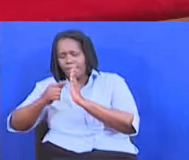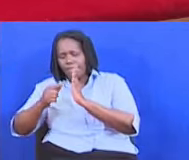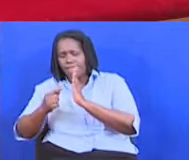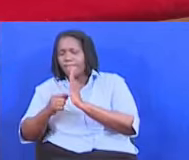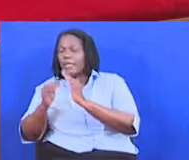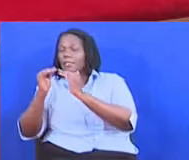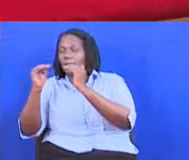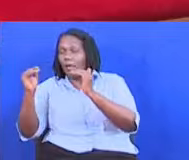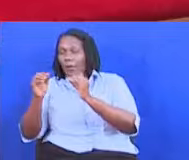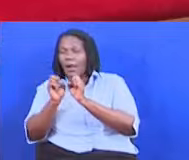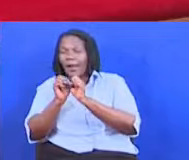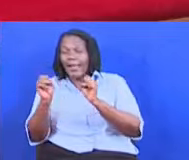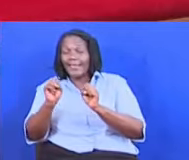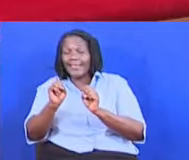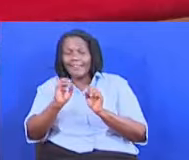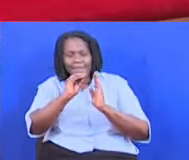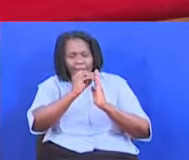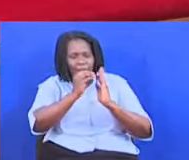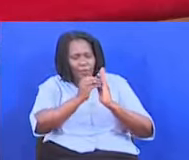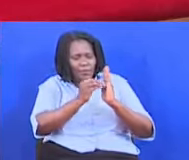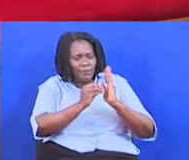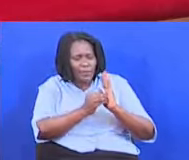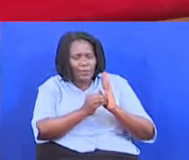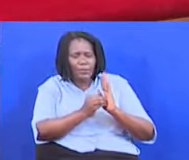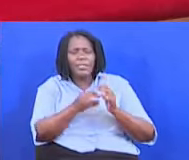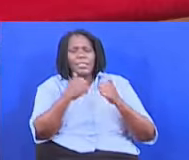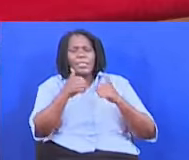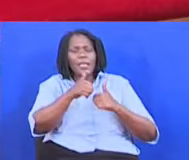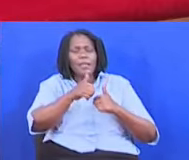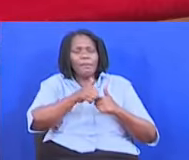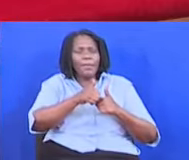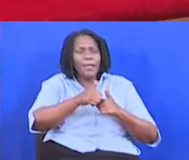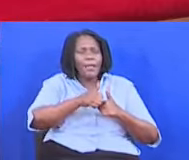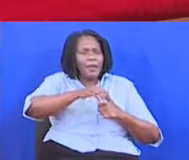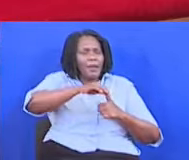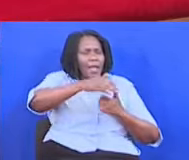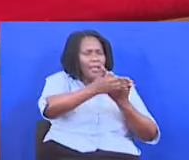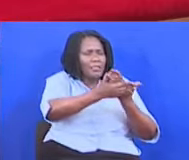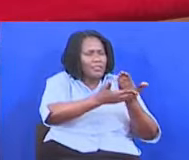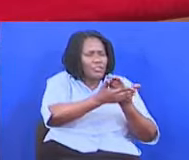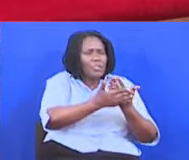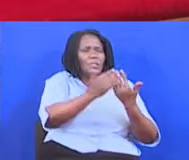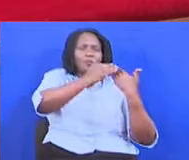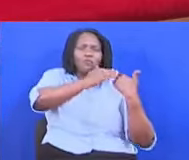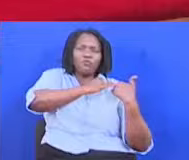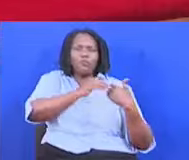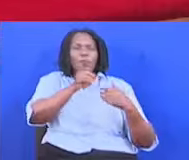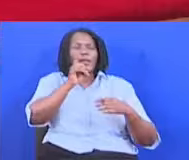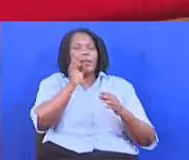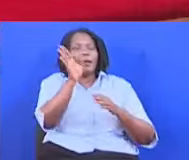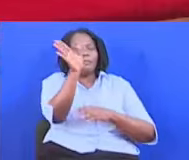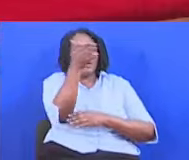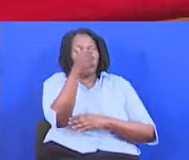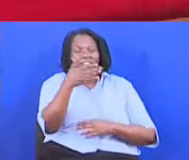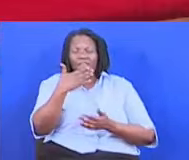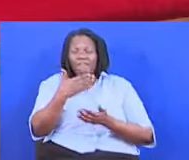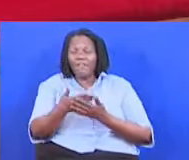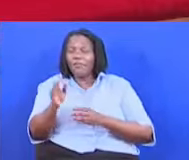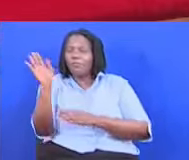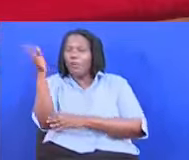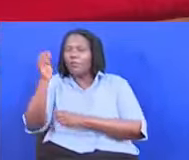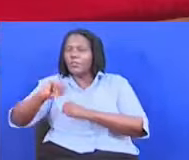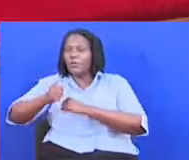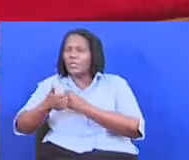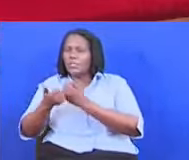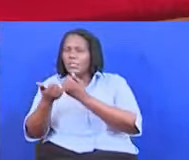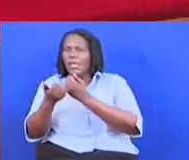ingawa uzito wa kila kigezo hautolingana kutokana na utofauti wa mahali na jukumu la kila balozi. Kwa mfano, balozi zinazowakilisha Tanzania